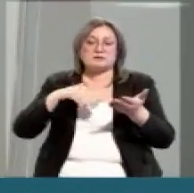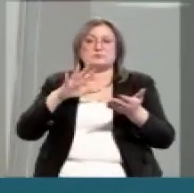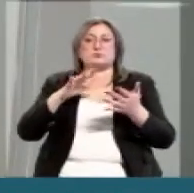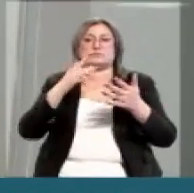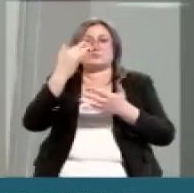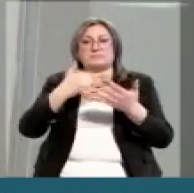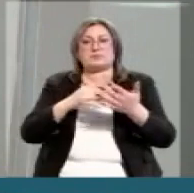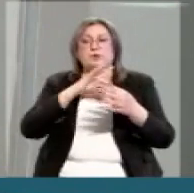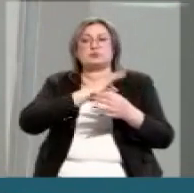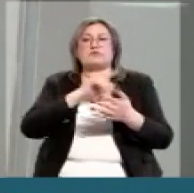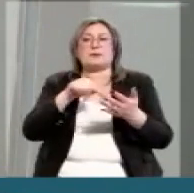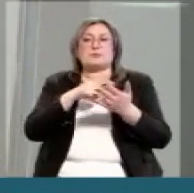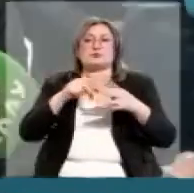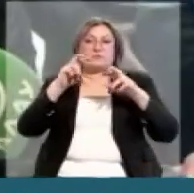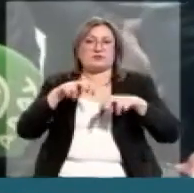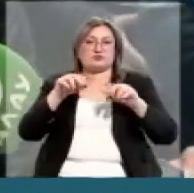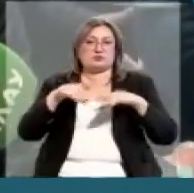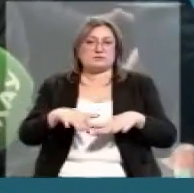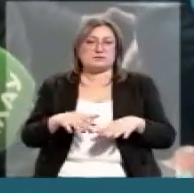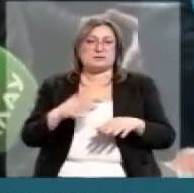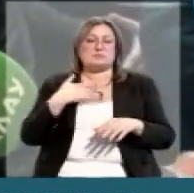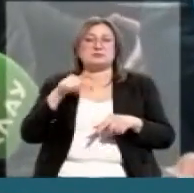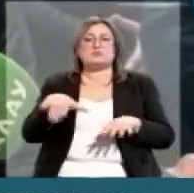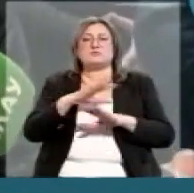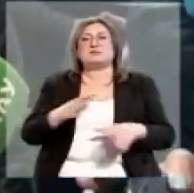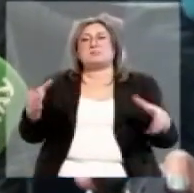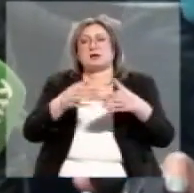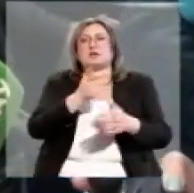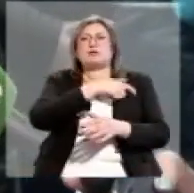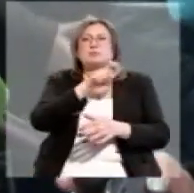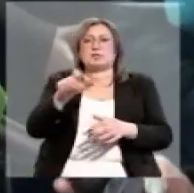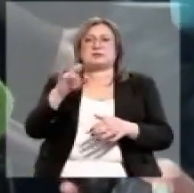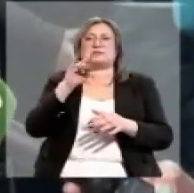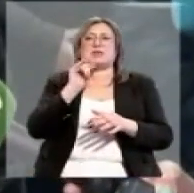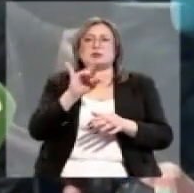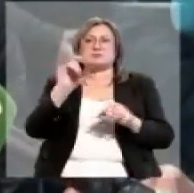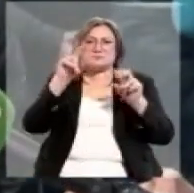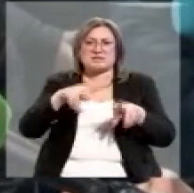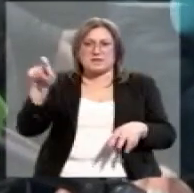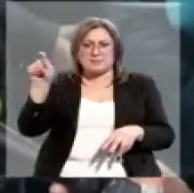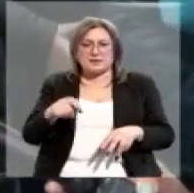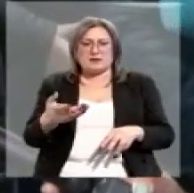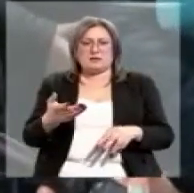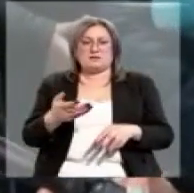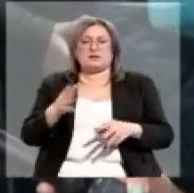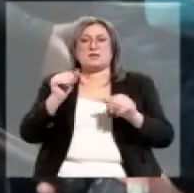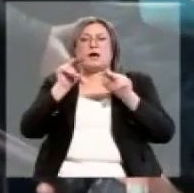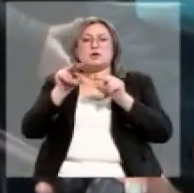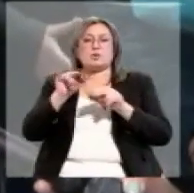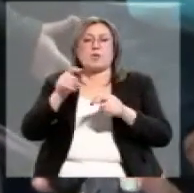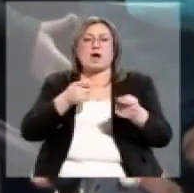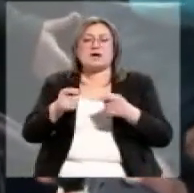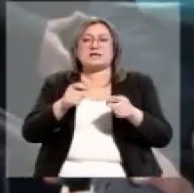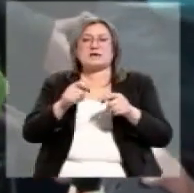придется целый ряд юридических вопросов. Мы уже все здесь собрались. Депутаты, сенаторы специально приехали. На контроле у